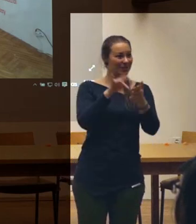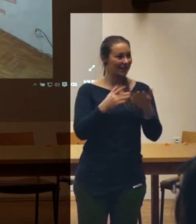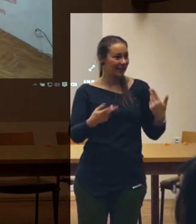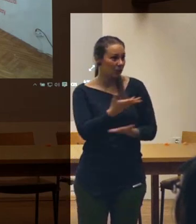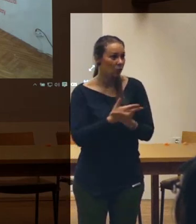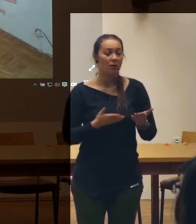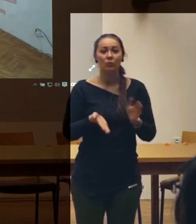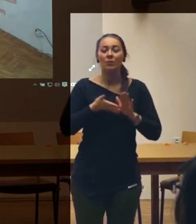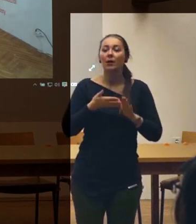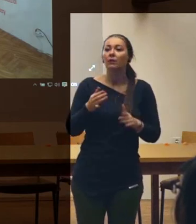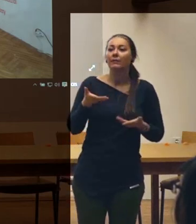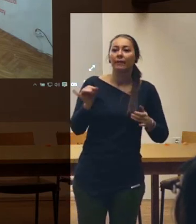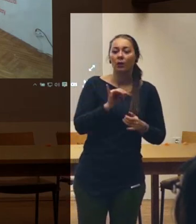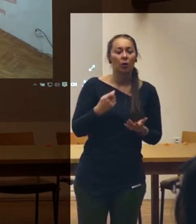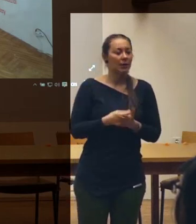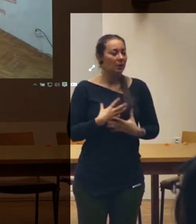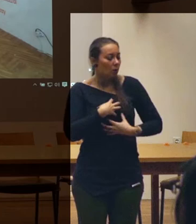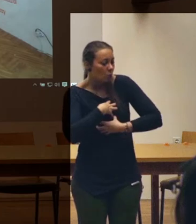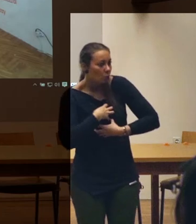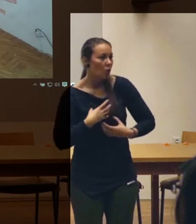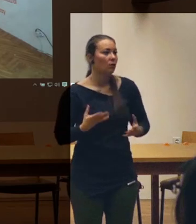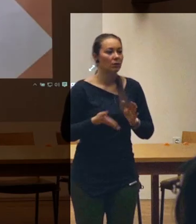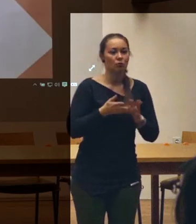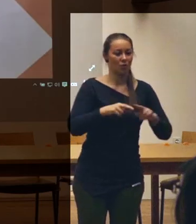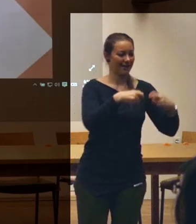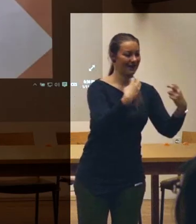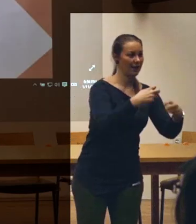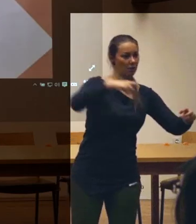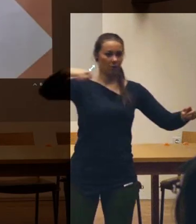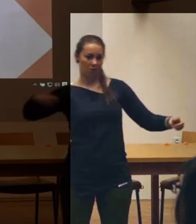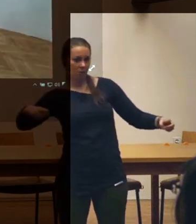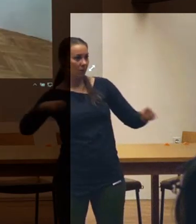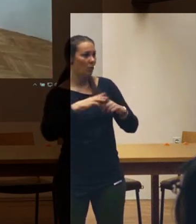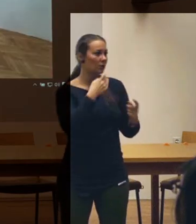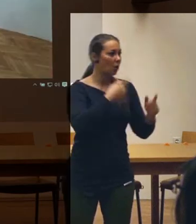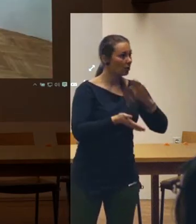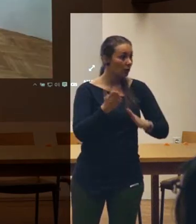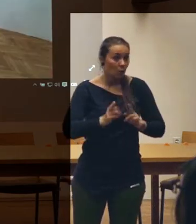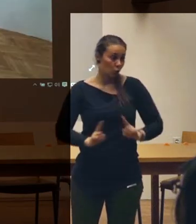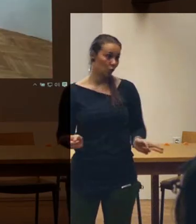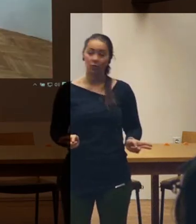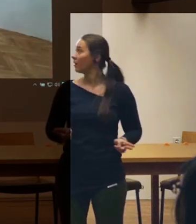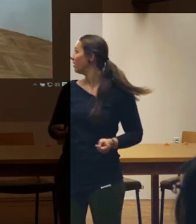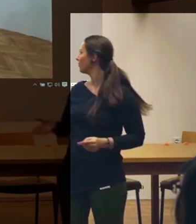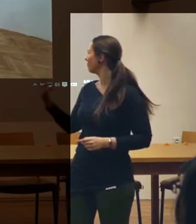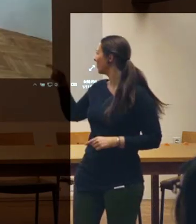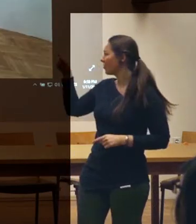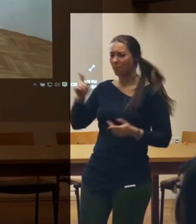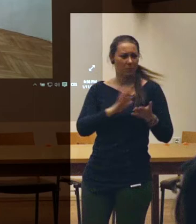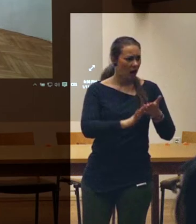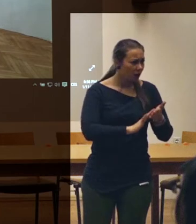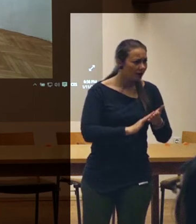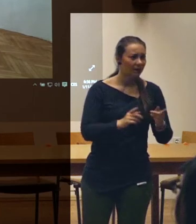niekto úzkosť a chce sedieť vonku, aby mohol odísť, tak mohol. Toto je ukážka Brailleového písma, toto bola vlastne